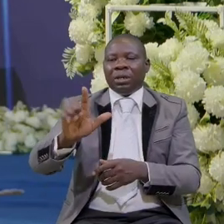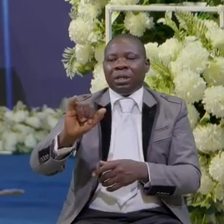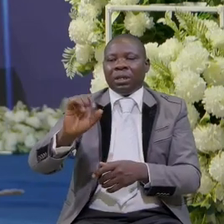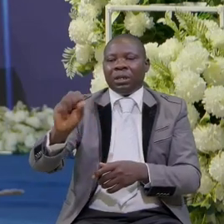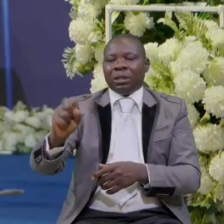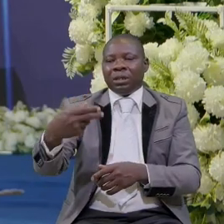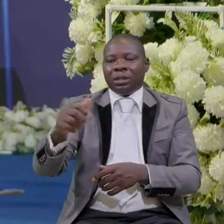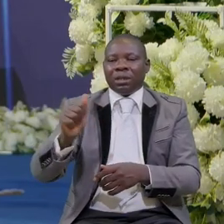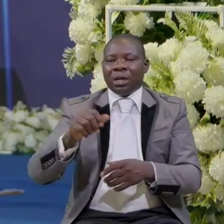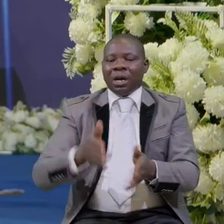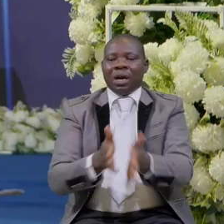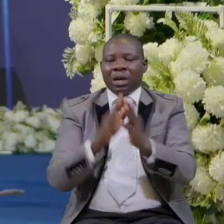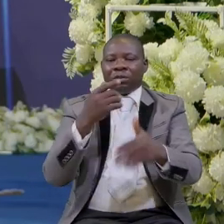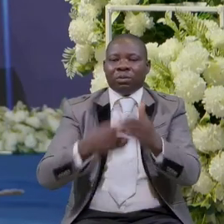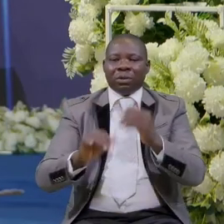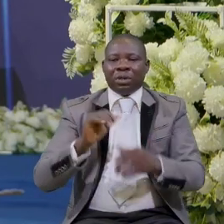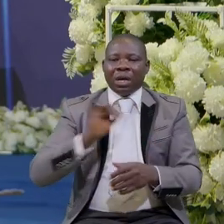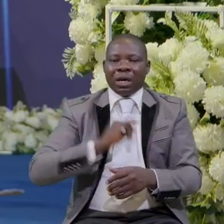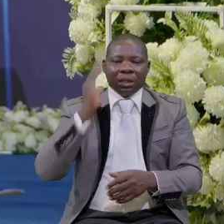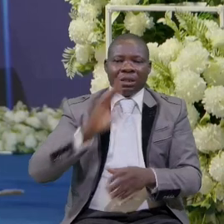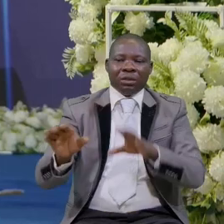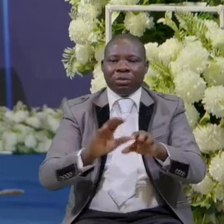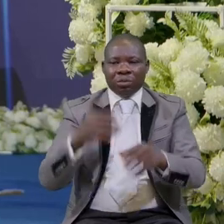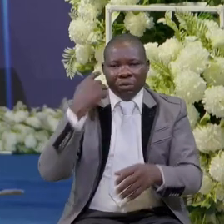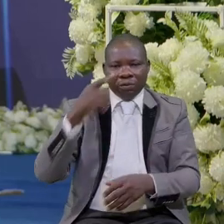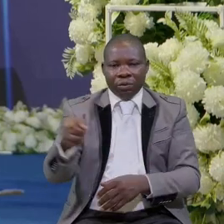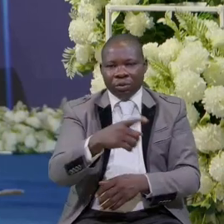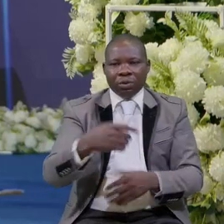demande ce que tu veux que je fasse pour toi.